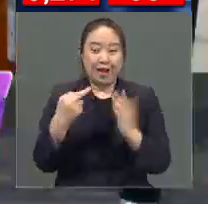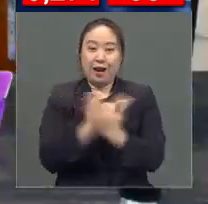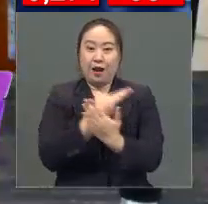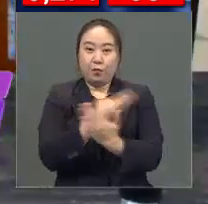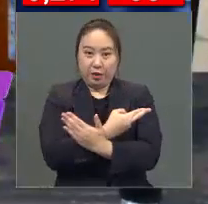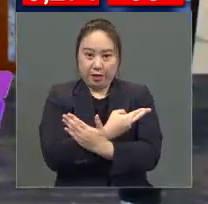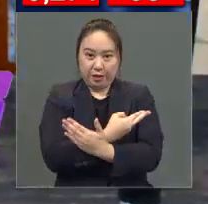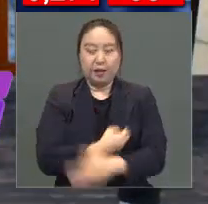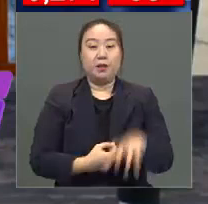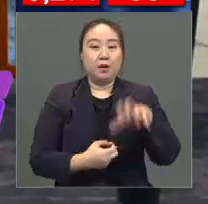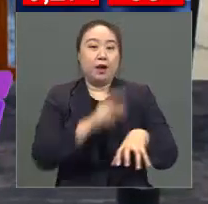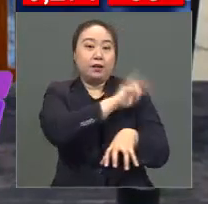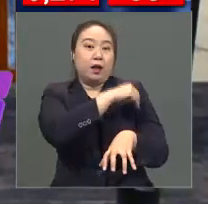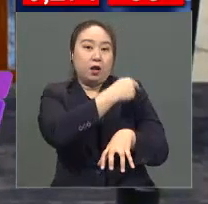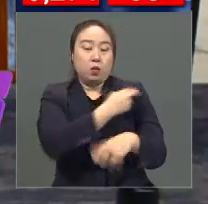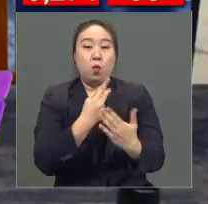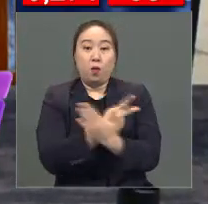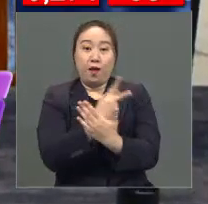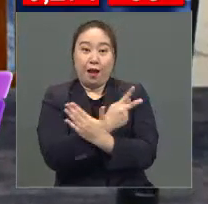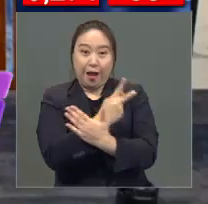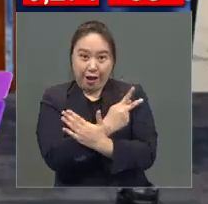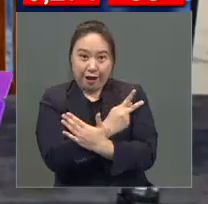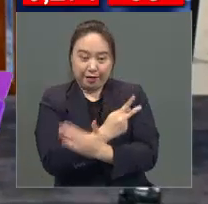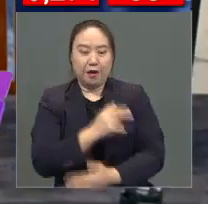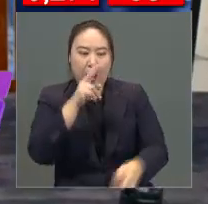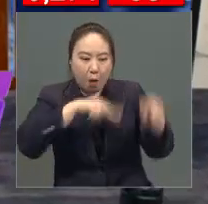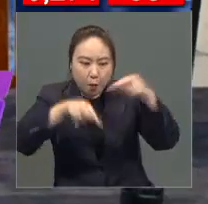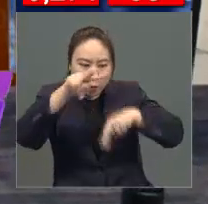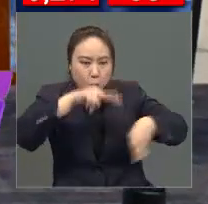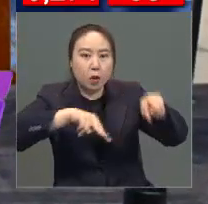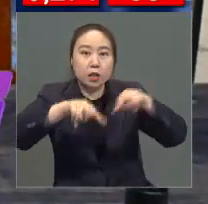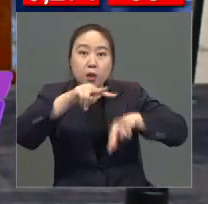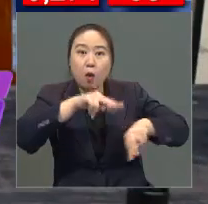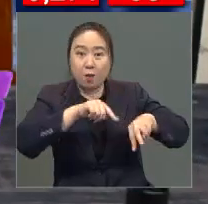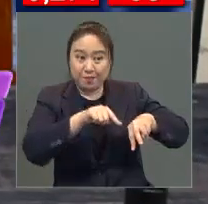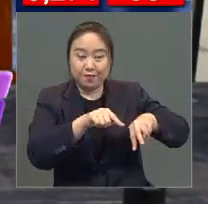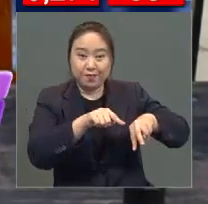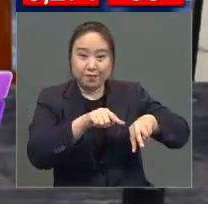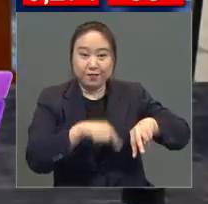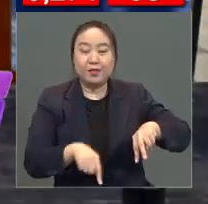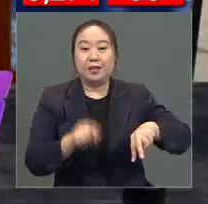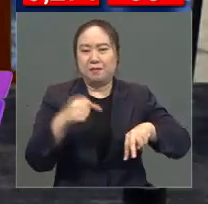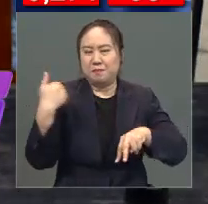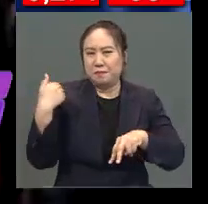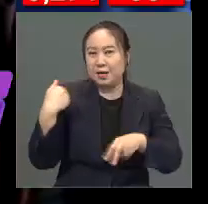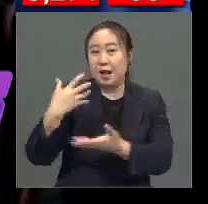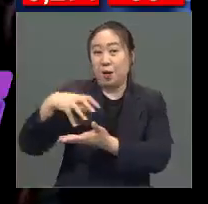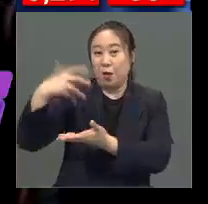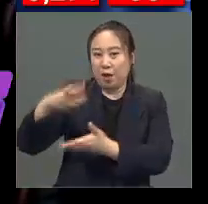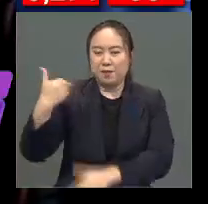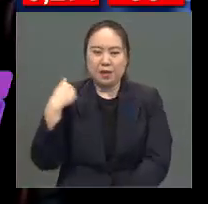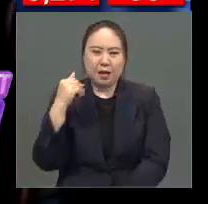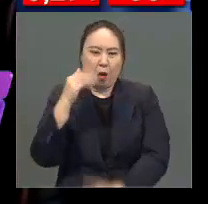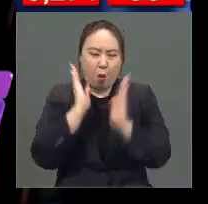และสำนักงานสาธารณสุขจังหวัดกาญจนบุรีก็เข้าไปตรวจสอบกรณีที่เกิดขึ้นนี้นะคะที่รายงานของผู้ชมไป